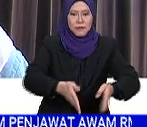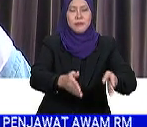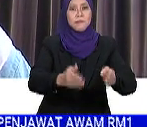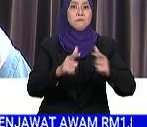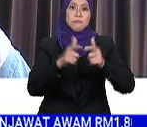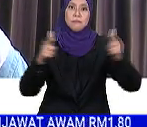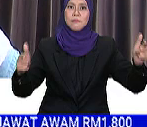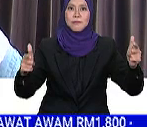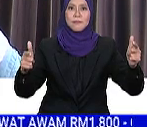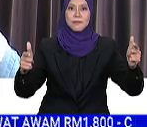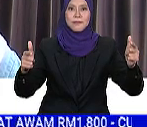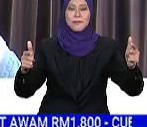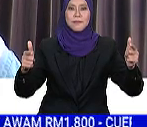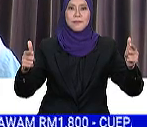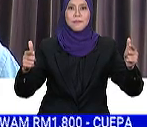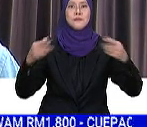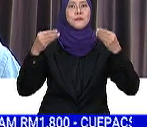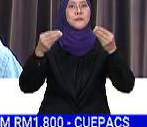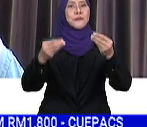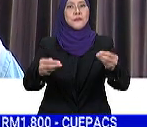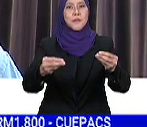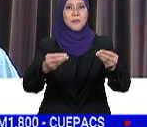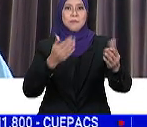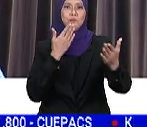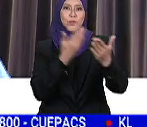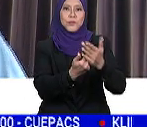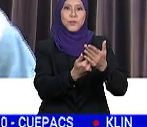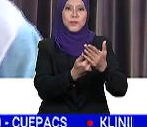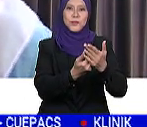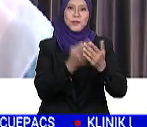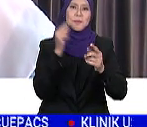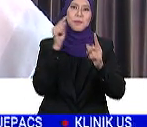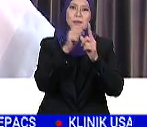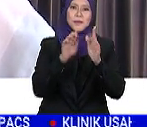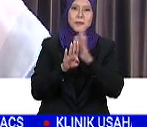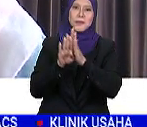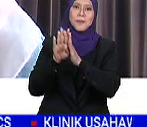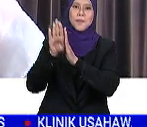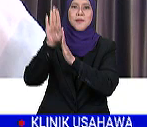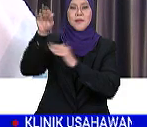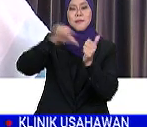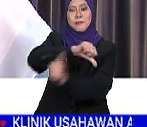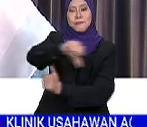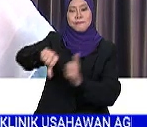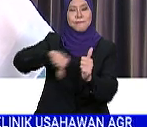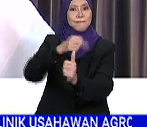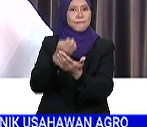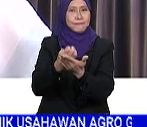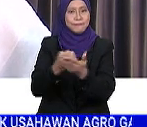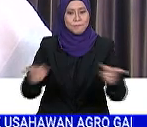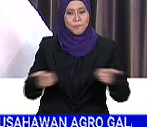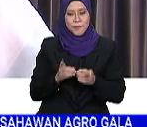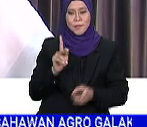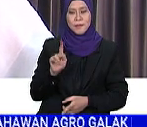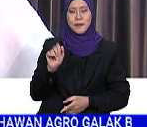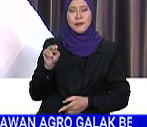dan memberikan impak yang baiklah terhadap pembangunan sosioekonomi daerah